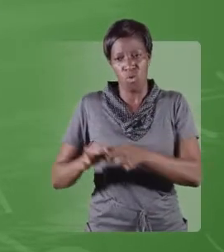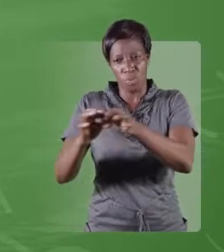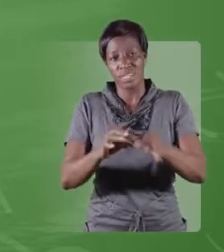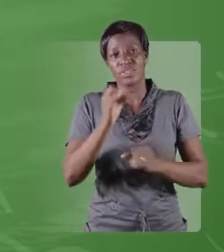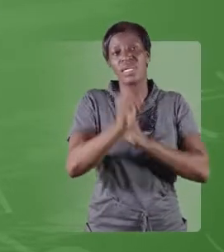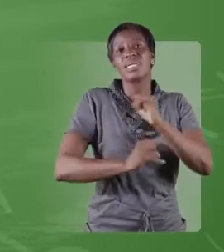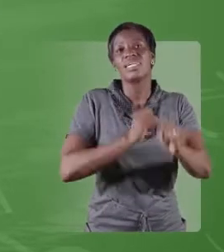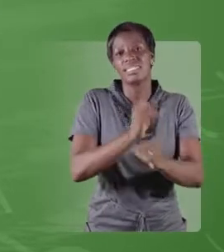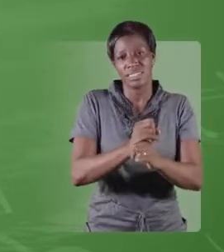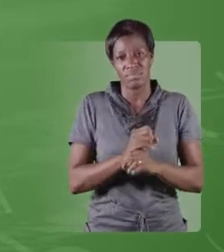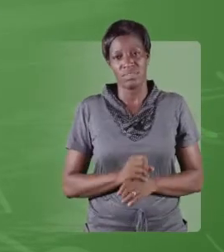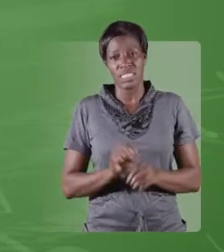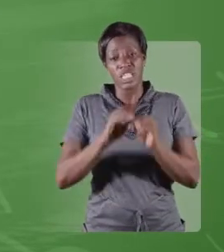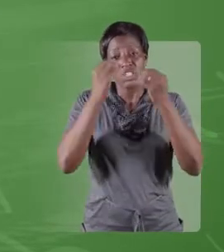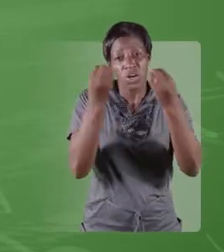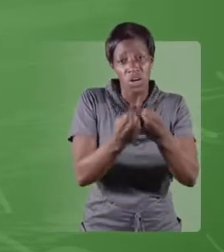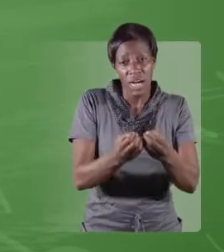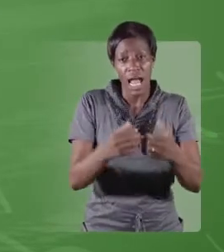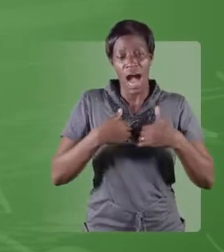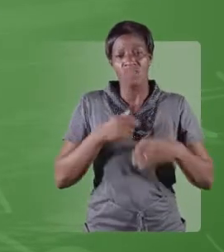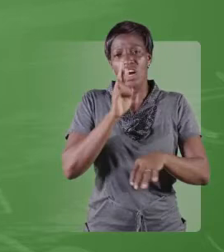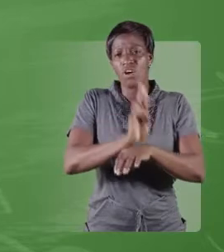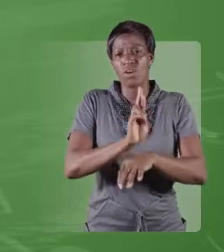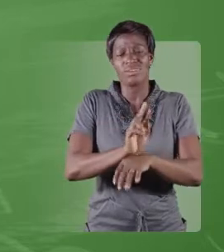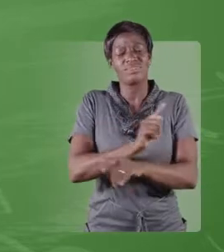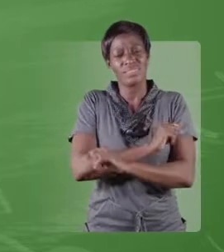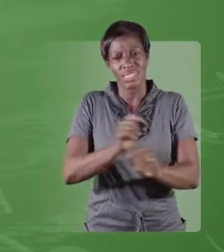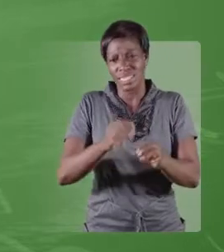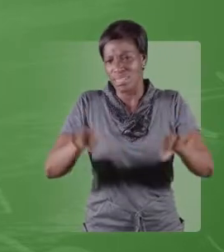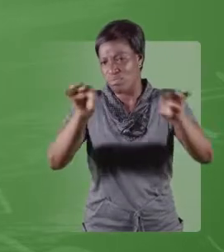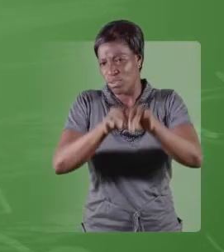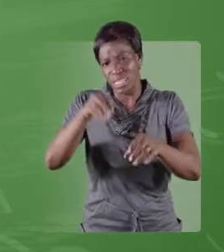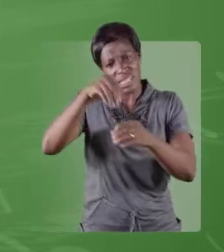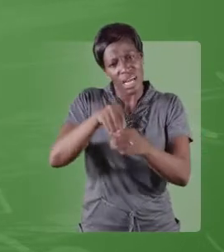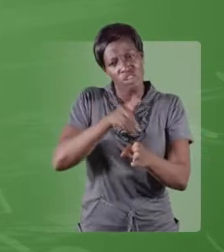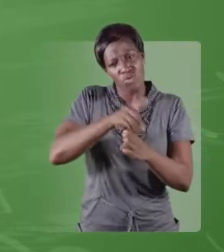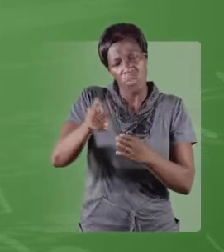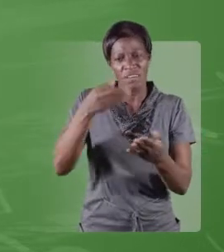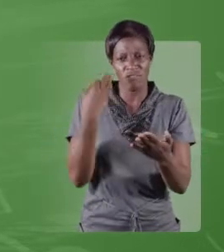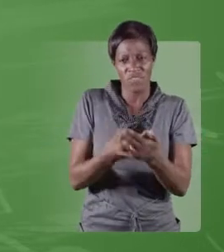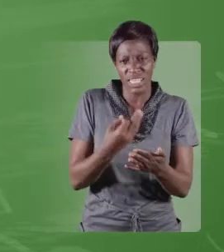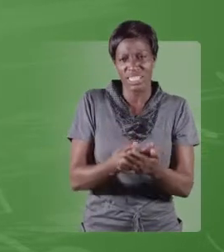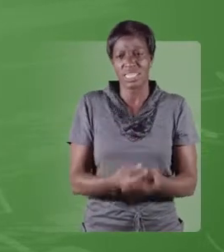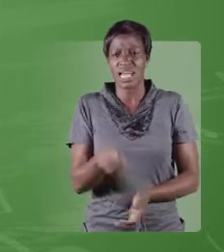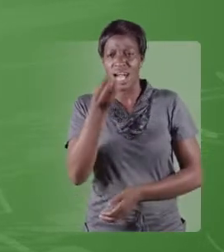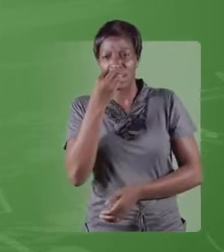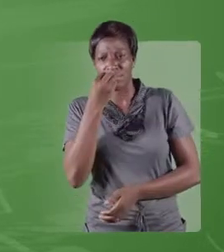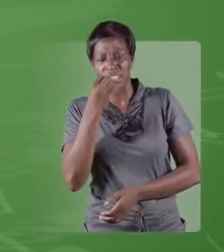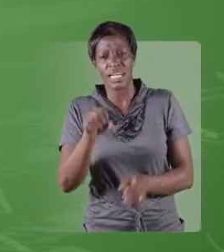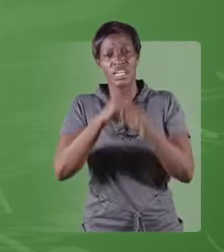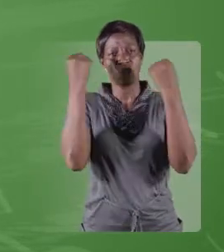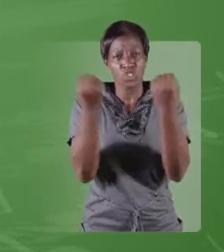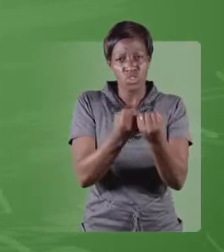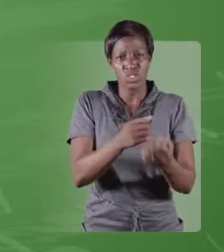organismes jouent un rôle important dans les domaines financiers, alimentaires, sociaux et